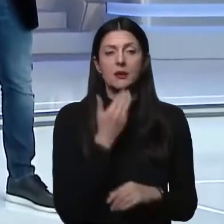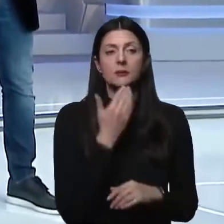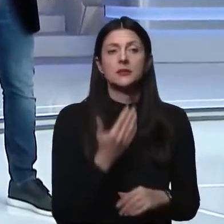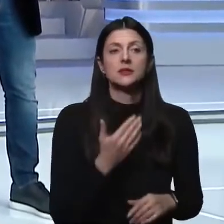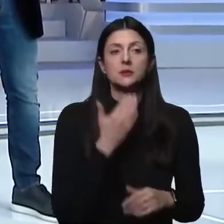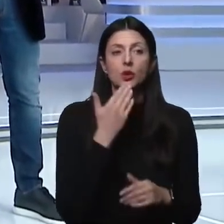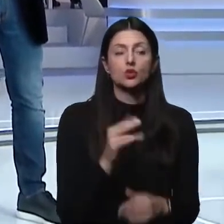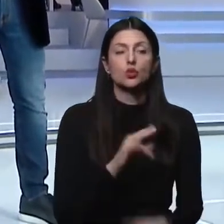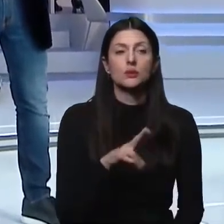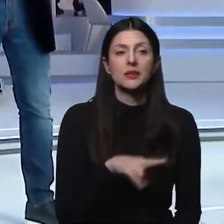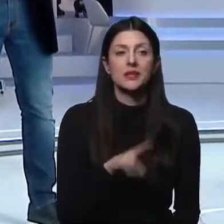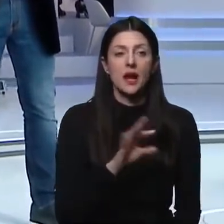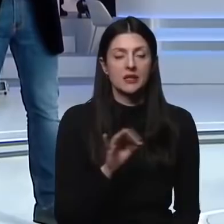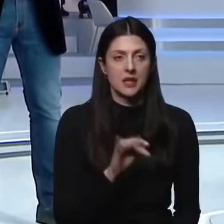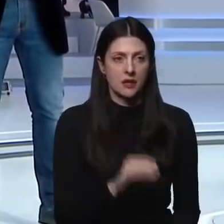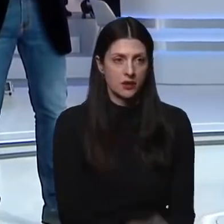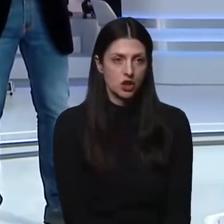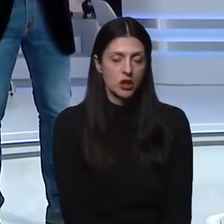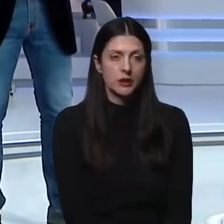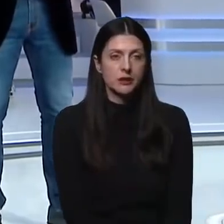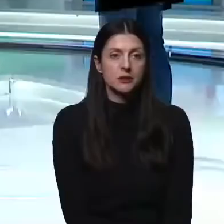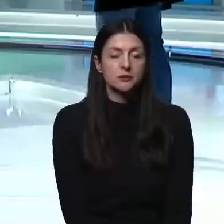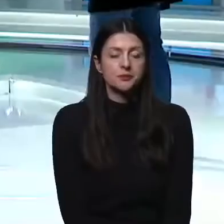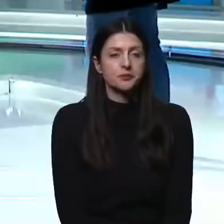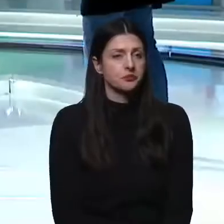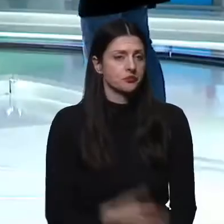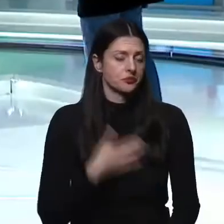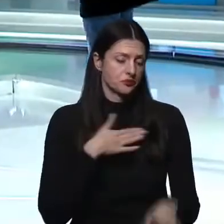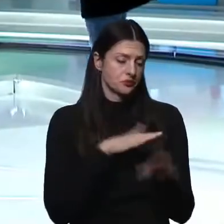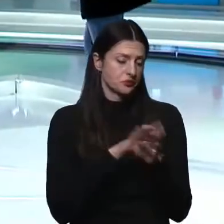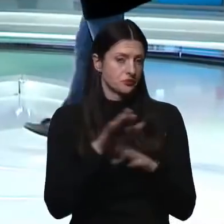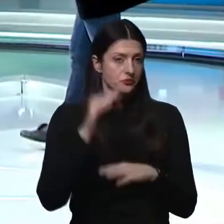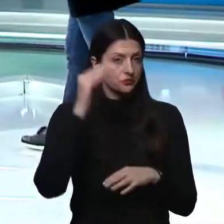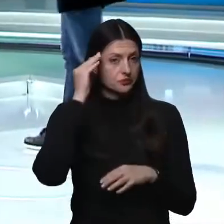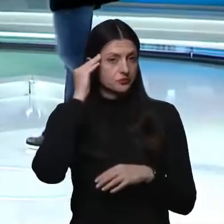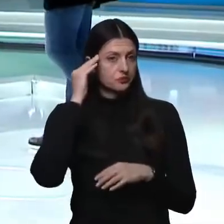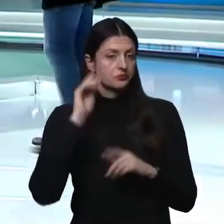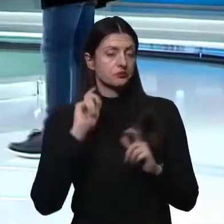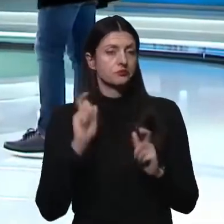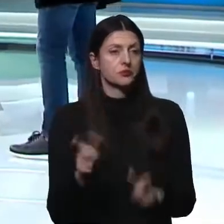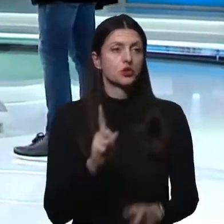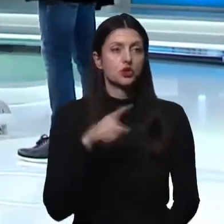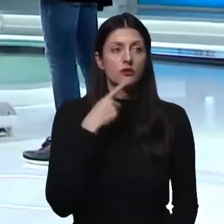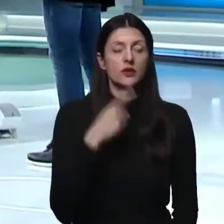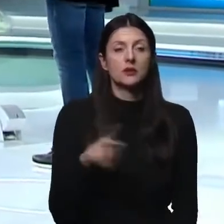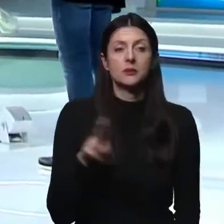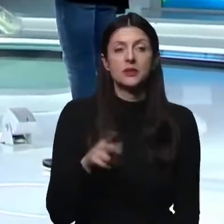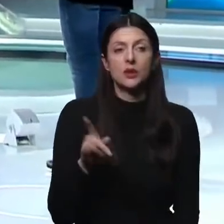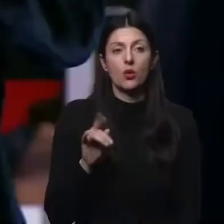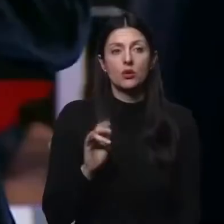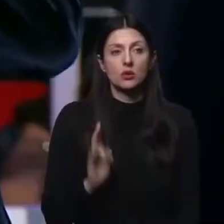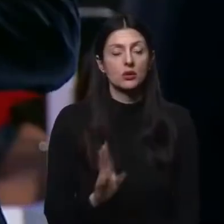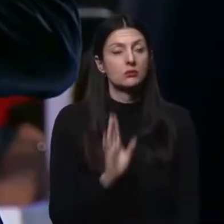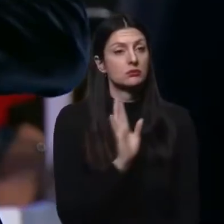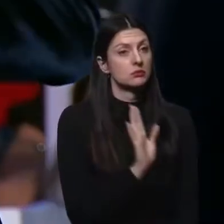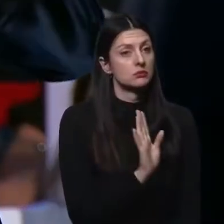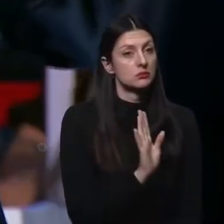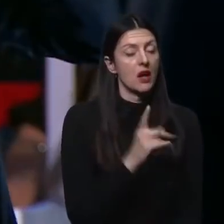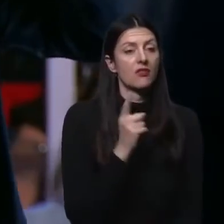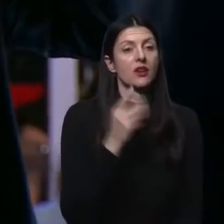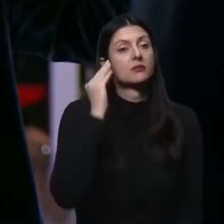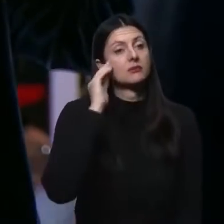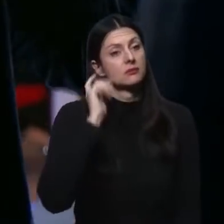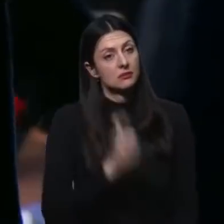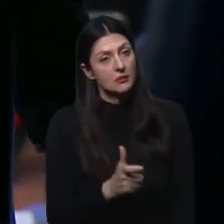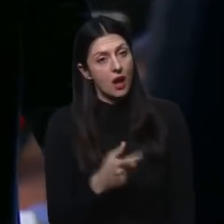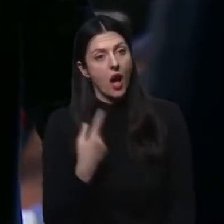Александровича. Я, кстати, Дмитрий Александрович, я полностью разделяю то, что говорит Дмитрий Александрович. Дмитрий Александрович, вы с одной стороны разделяете, с другой